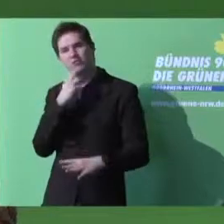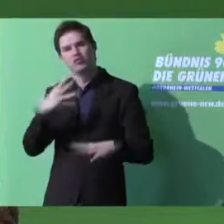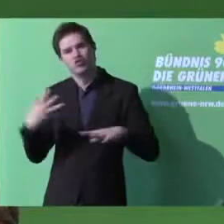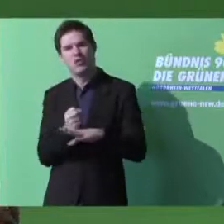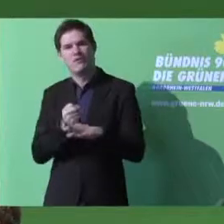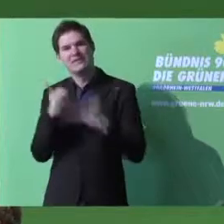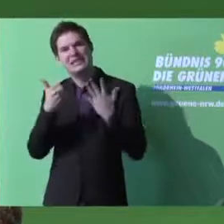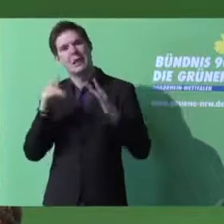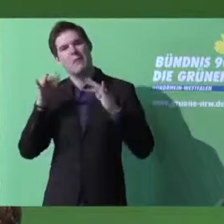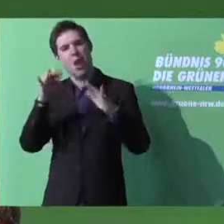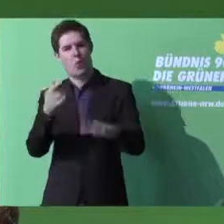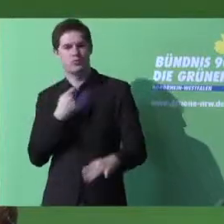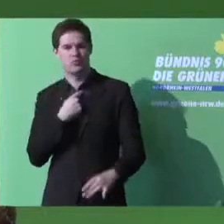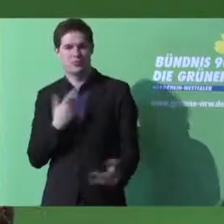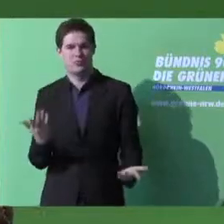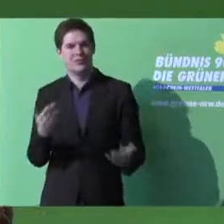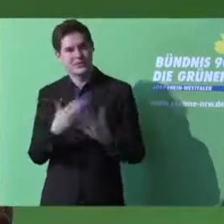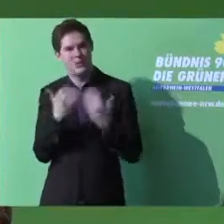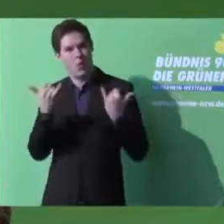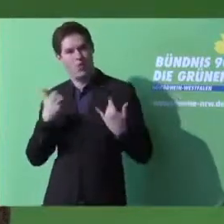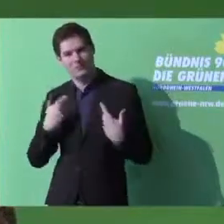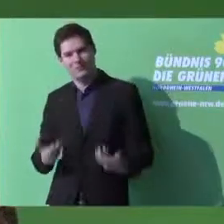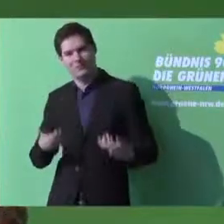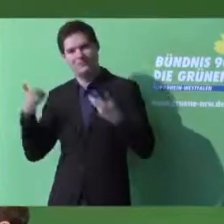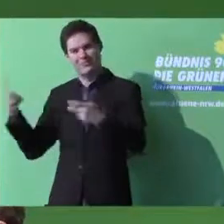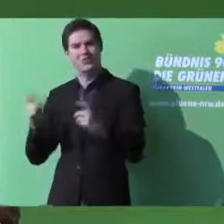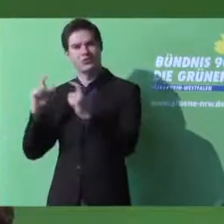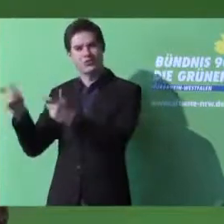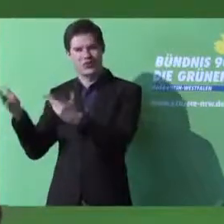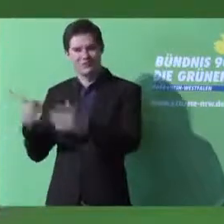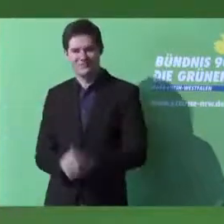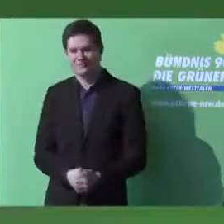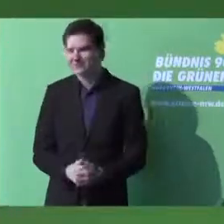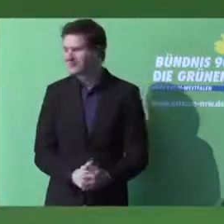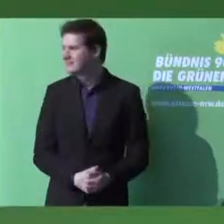und für den Wechsel geben wir dir heute mit. Bitte schön.